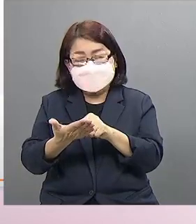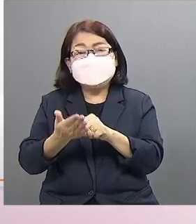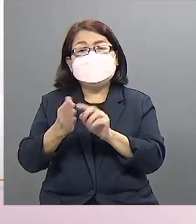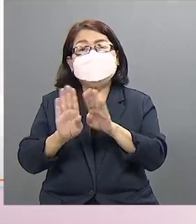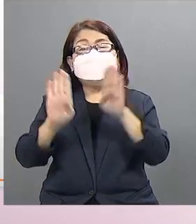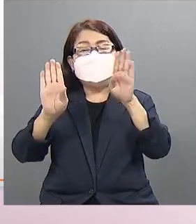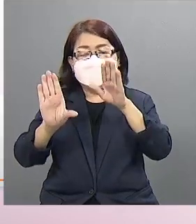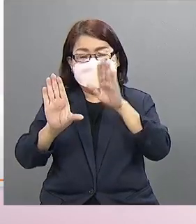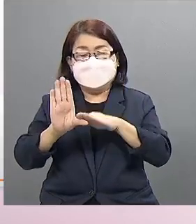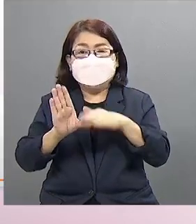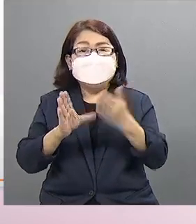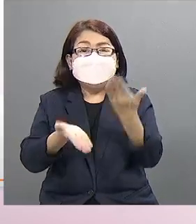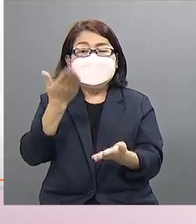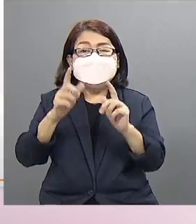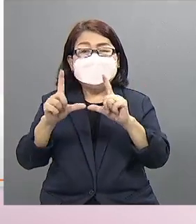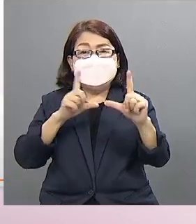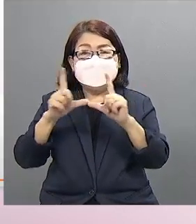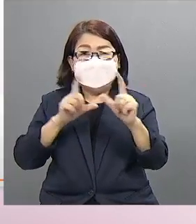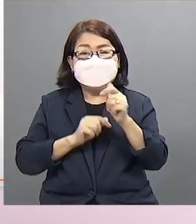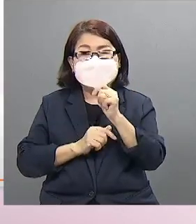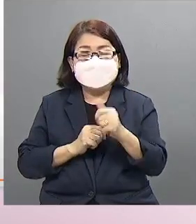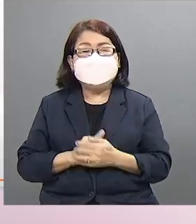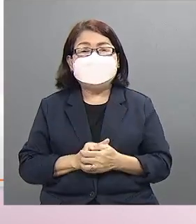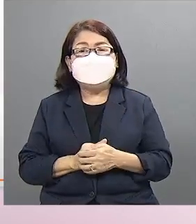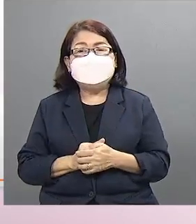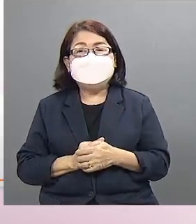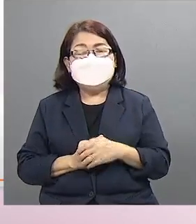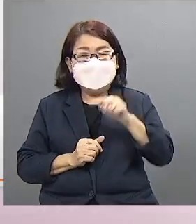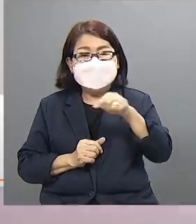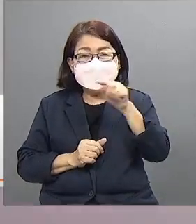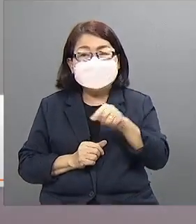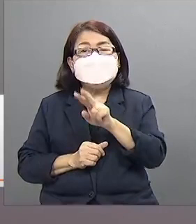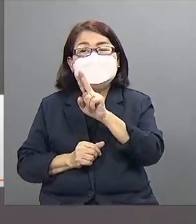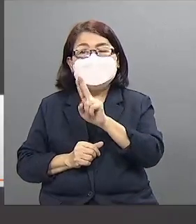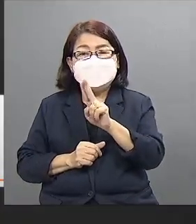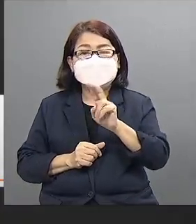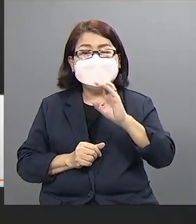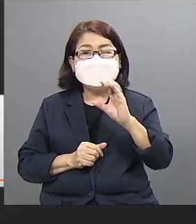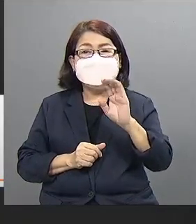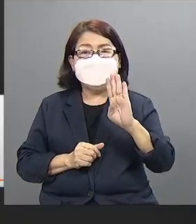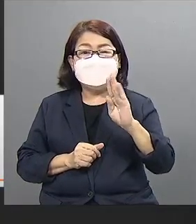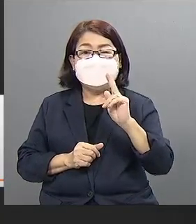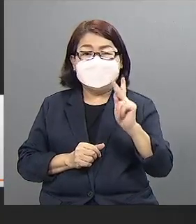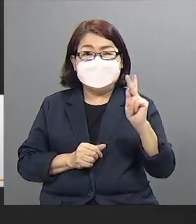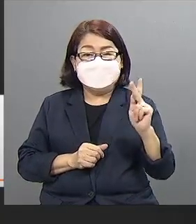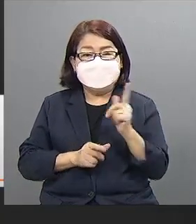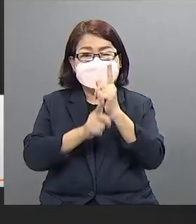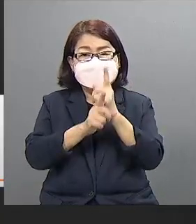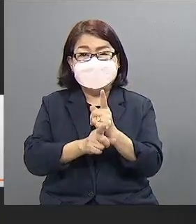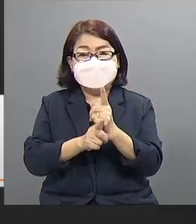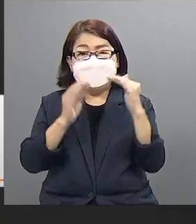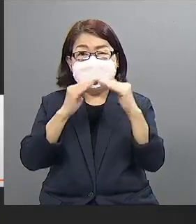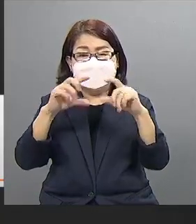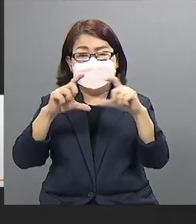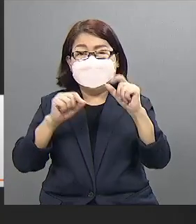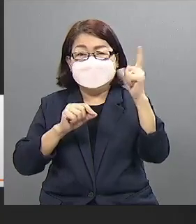ที่ @UCBKK สร้างสุขเฉพาะสำหรับผู้ที่มีสิทธิ์บัตรทองหรือพักอาศัยในพื้นที่กรุงเทพมหานครเท่